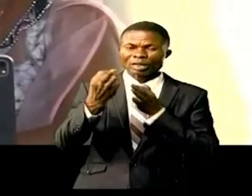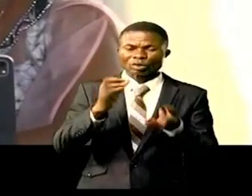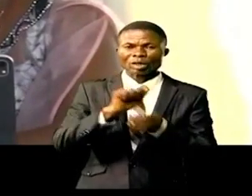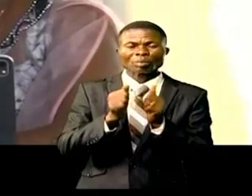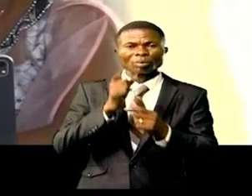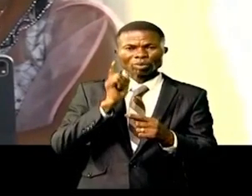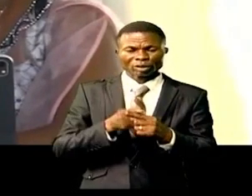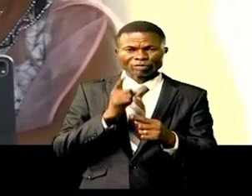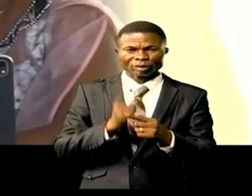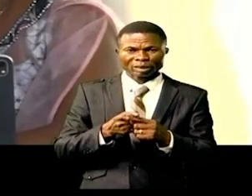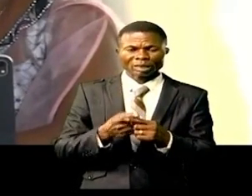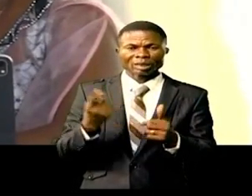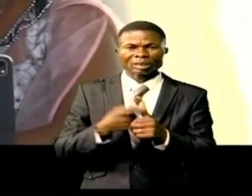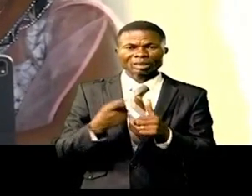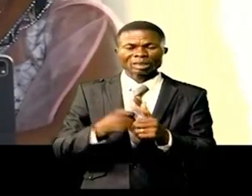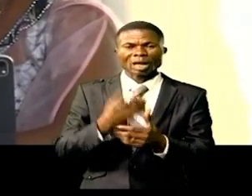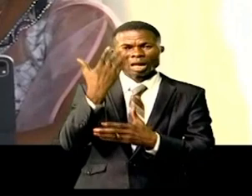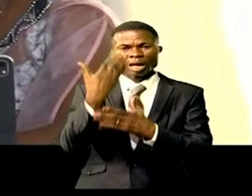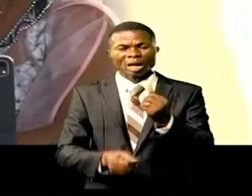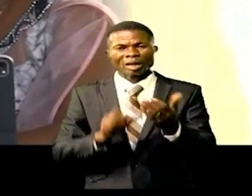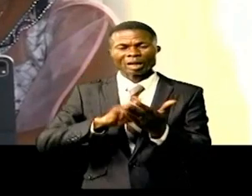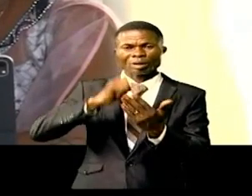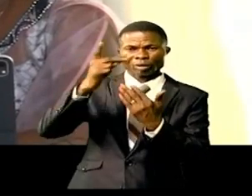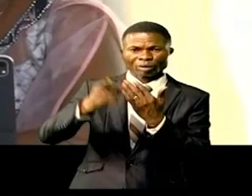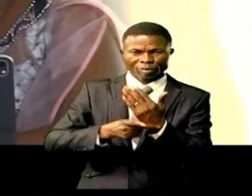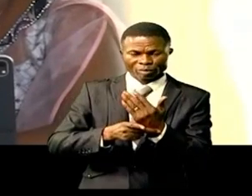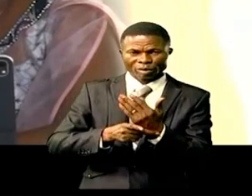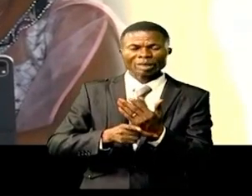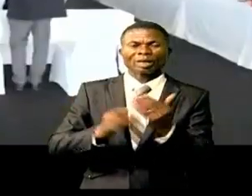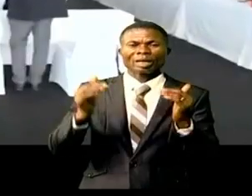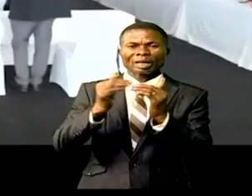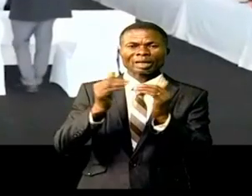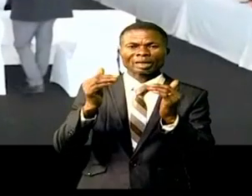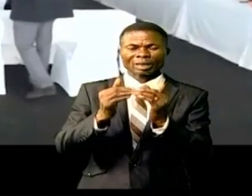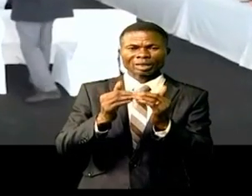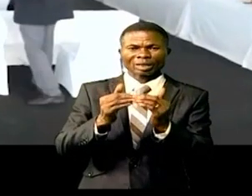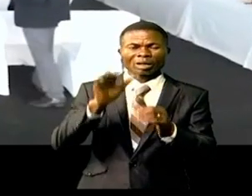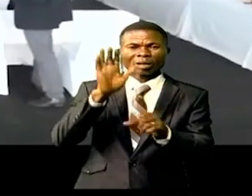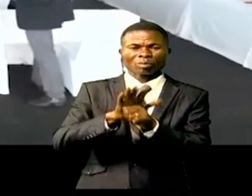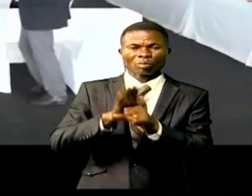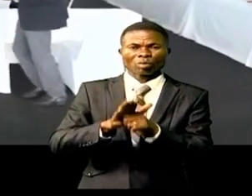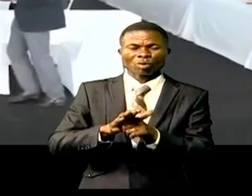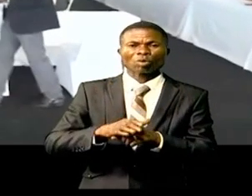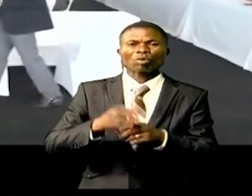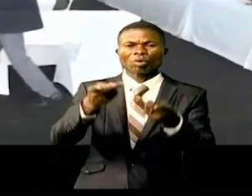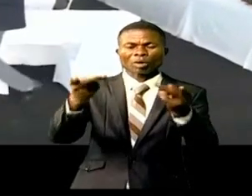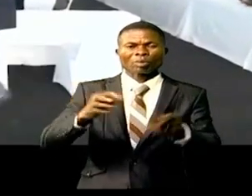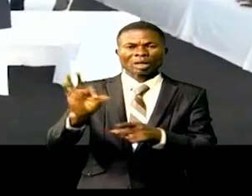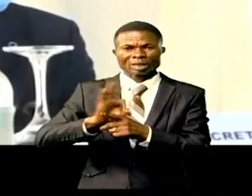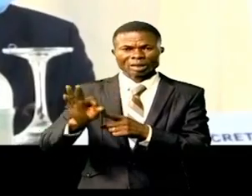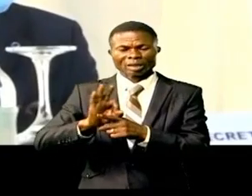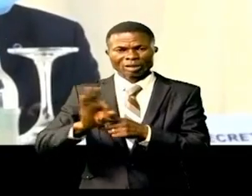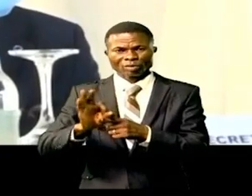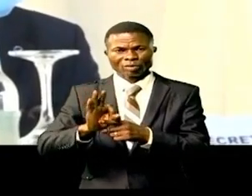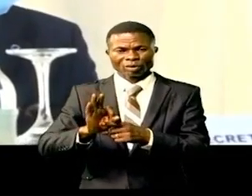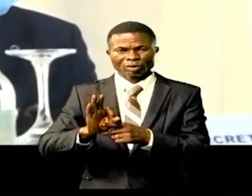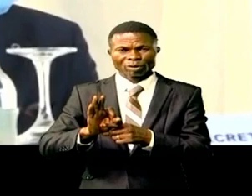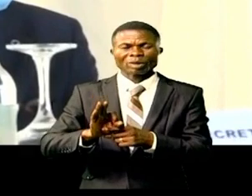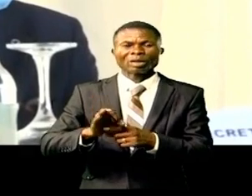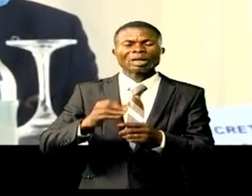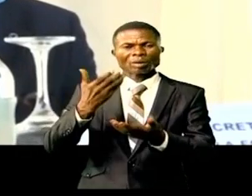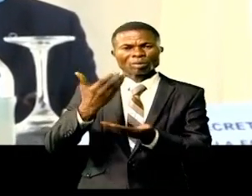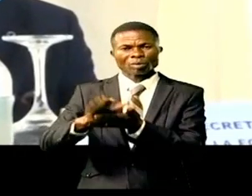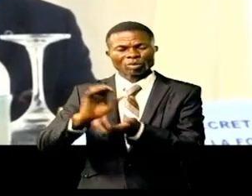défis, notamment le manque de programmes uniformisés dans de nombreux centres de formation rattachés à des